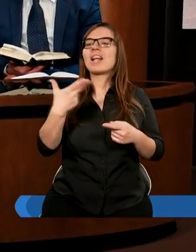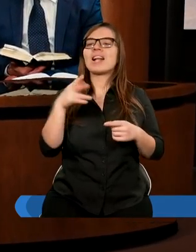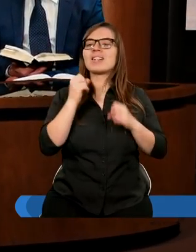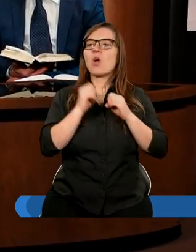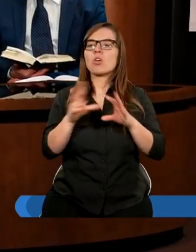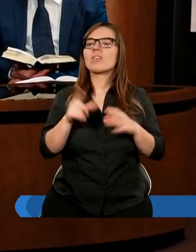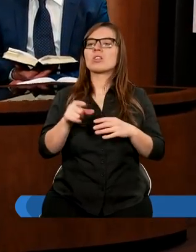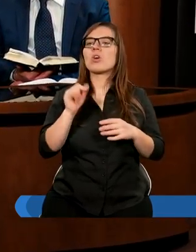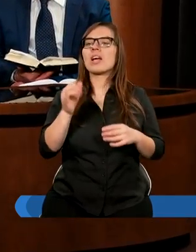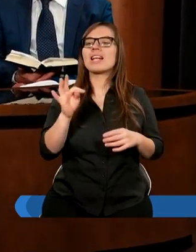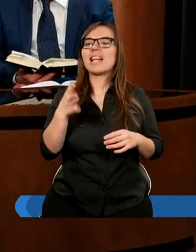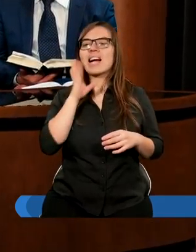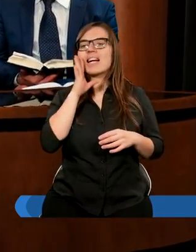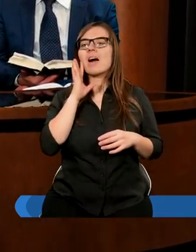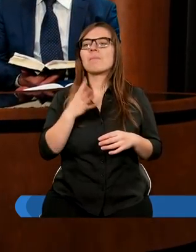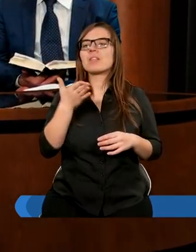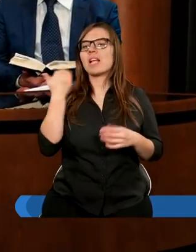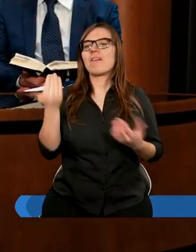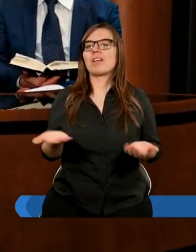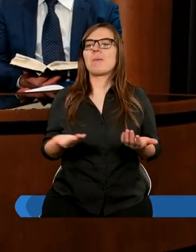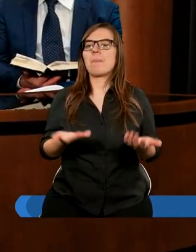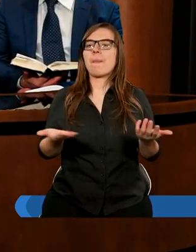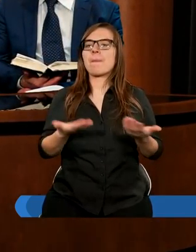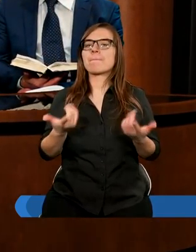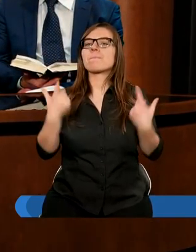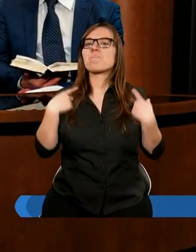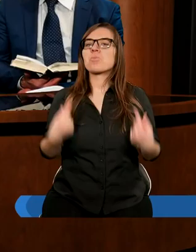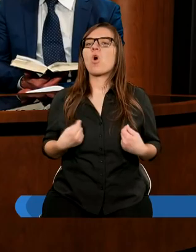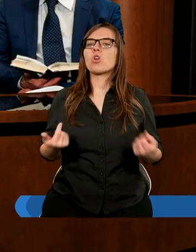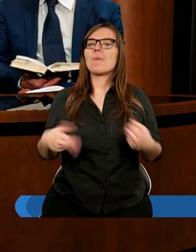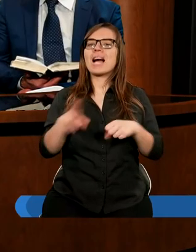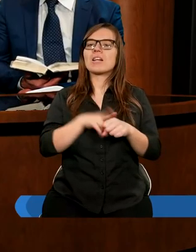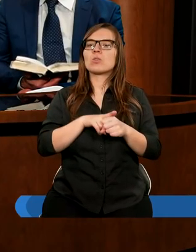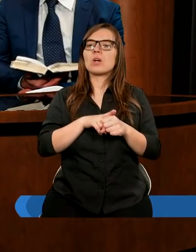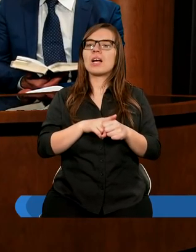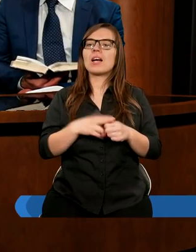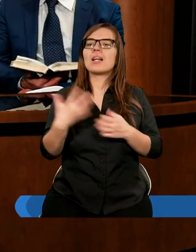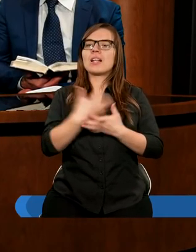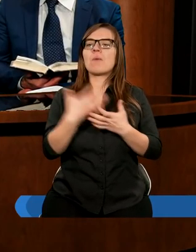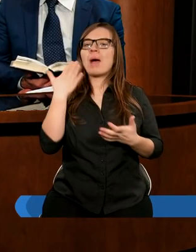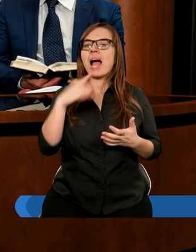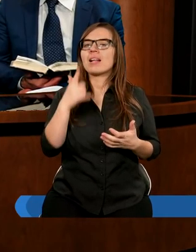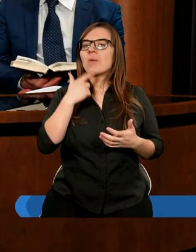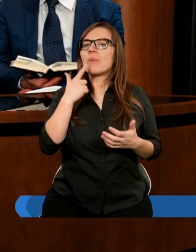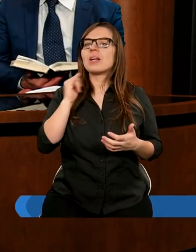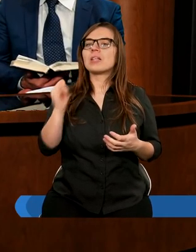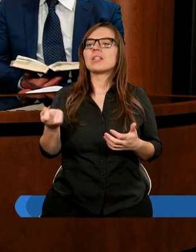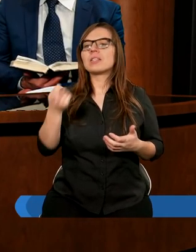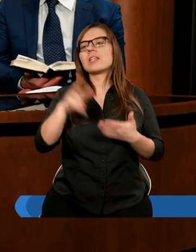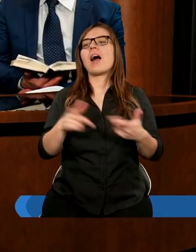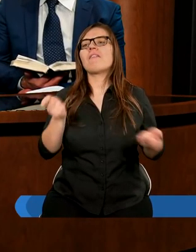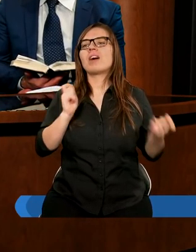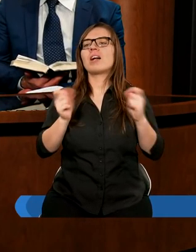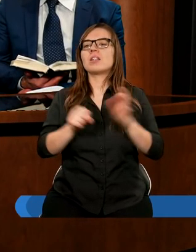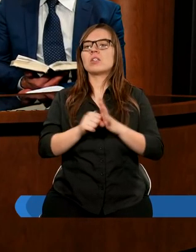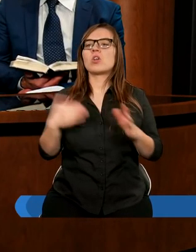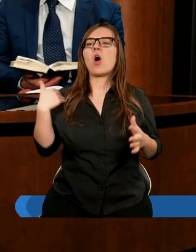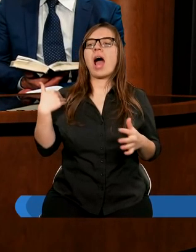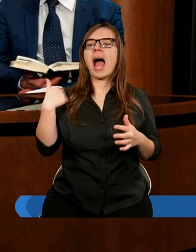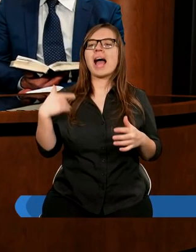to jest tak jak, no nie wiem, osoba, która zarabia bardzo mało i jedzie na wakacje do